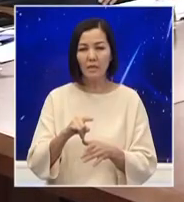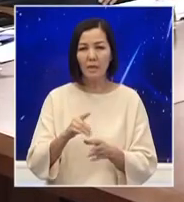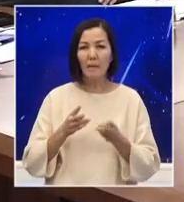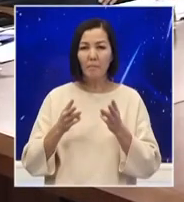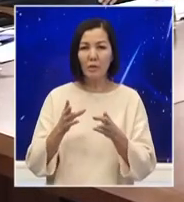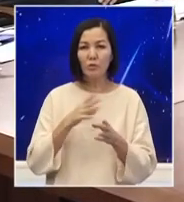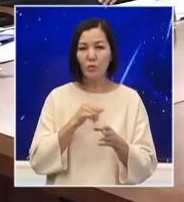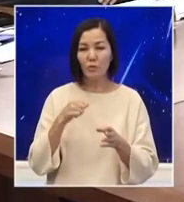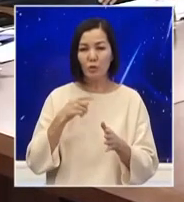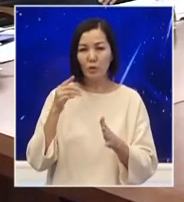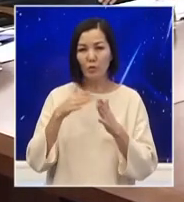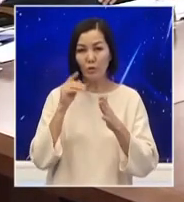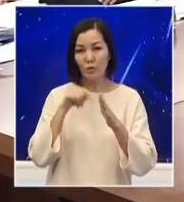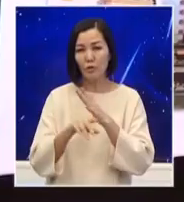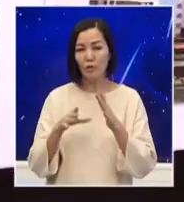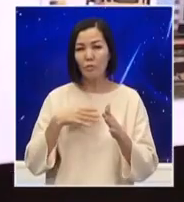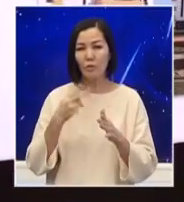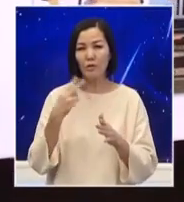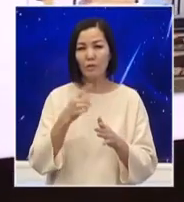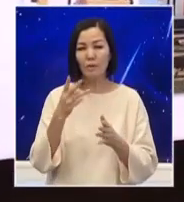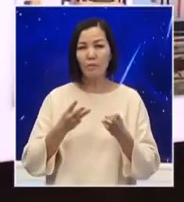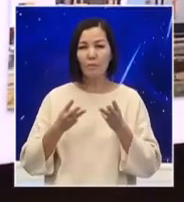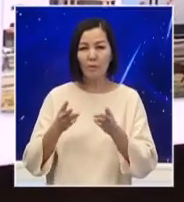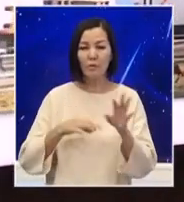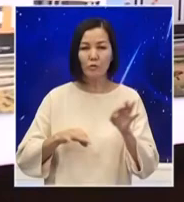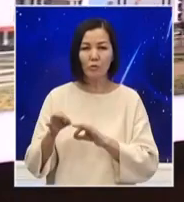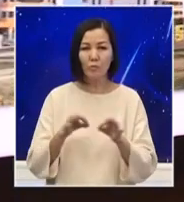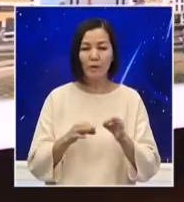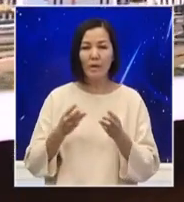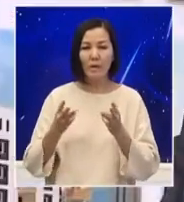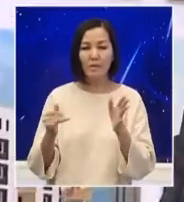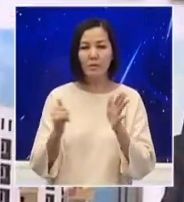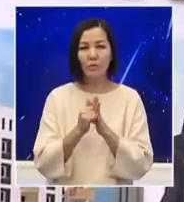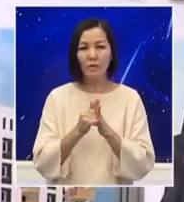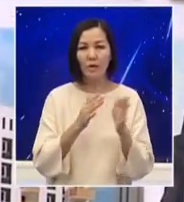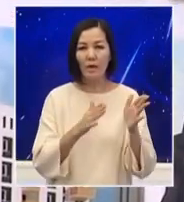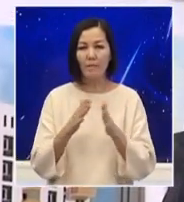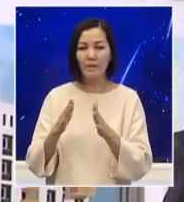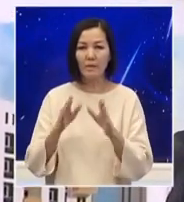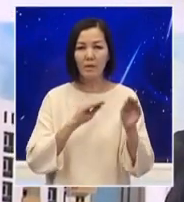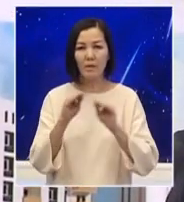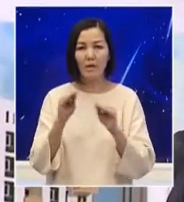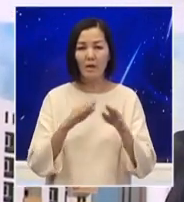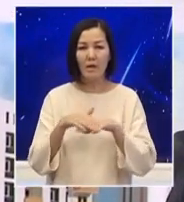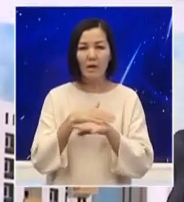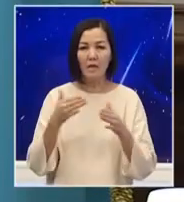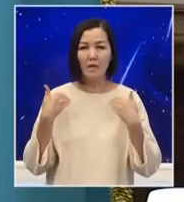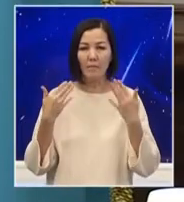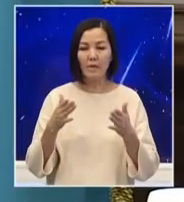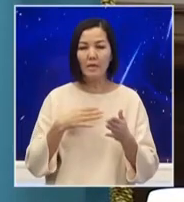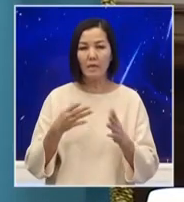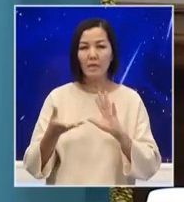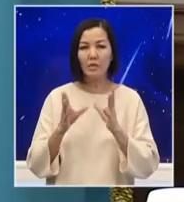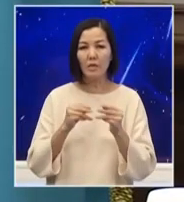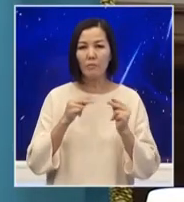Қазір аймақта 21 блокты модульді қазандық жұмыс істеп тұр. Жоба бойынша құр қазандық орнатылмай, айналасы абаттандырылып, ел игілігіне берілген. Жалпы бұл